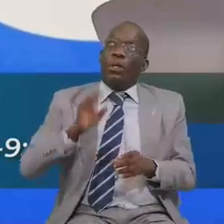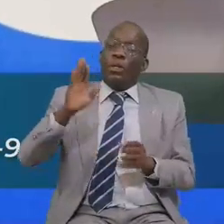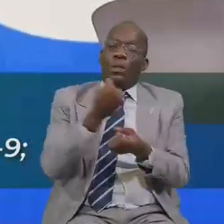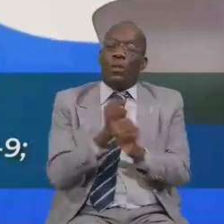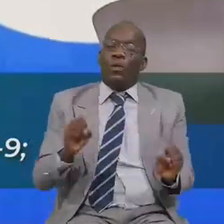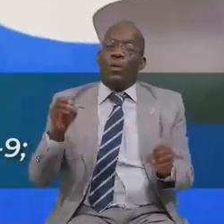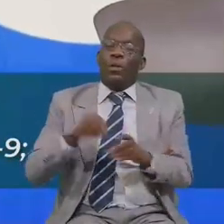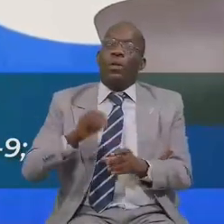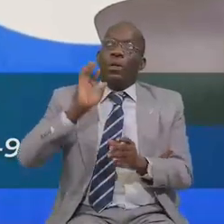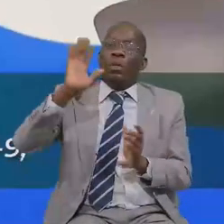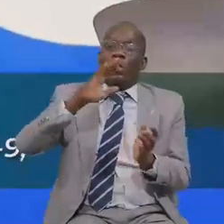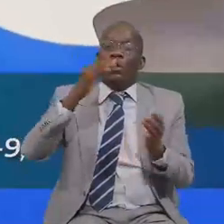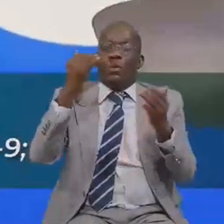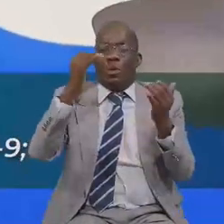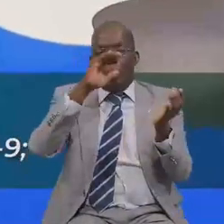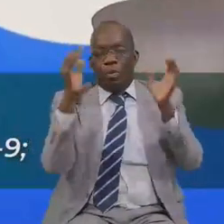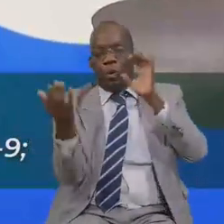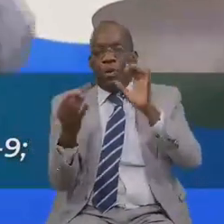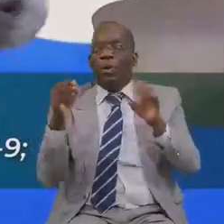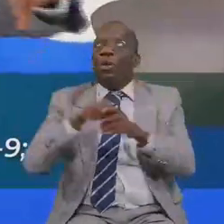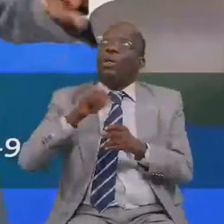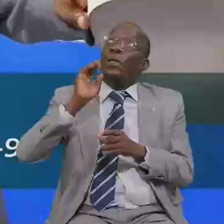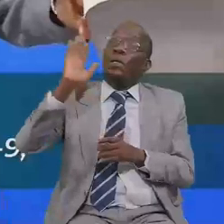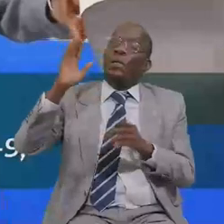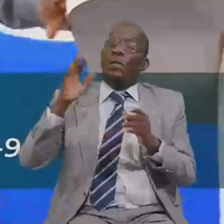présence, dans sa puissance.